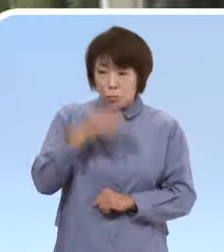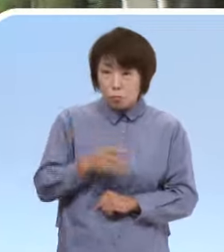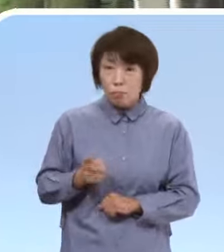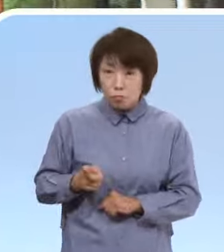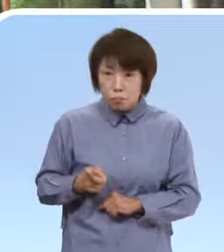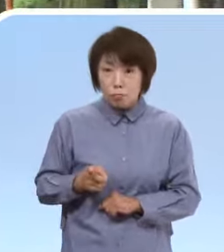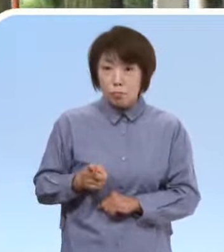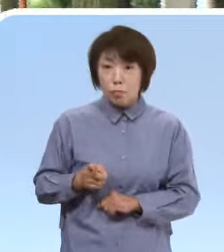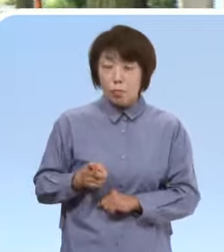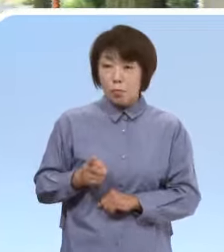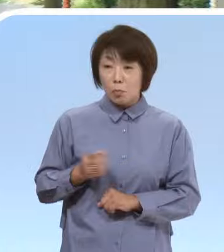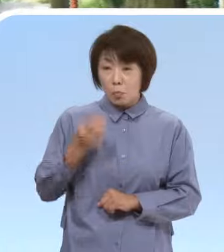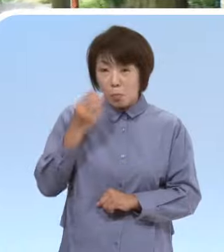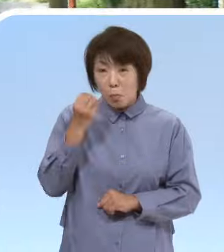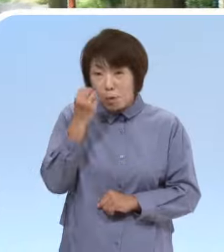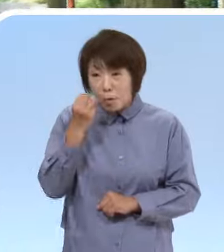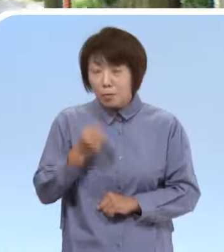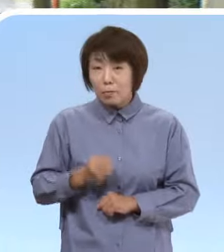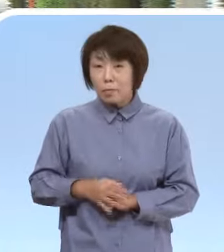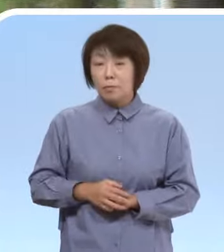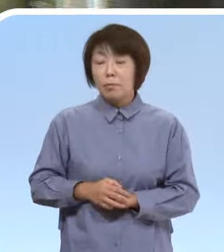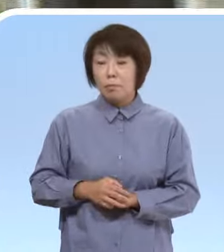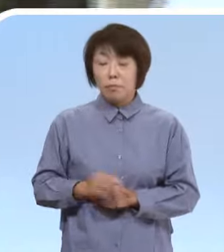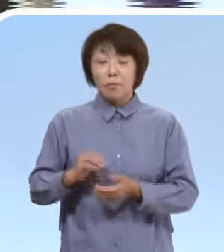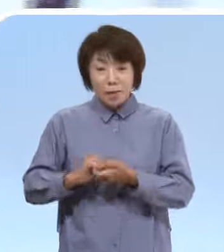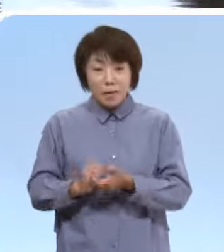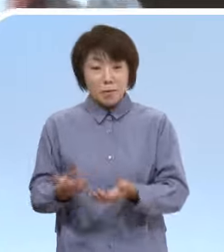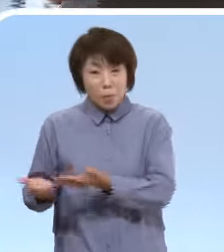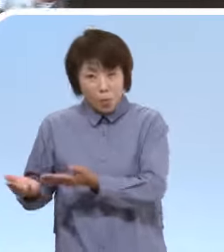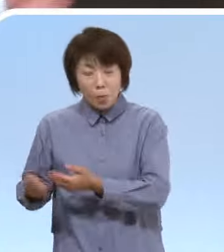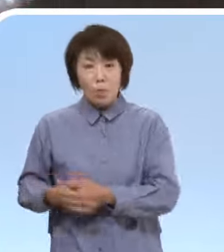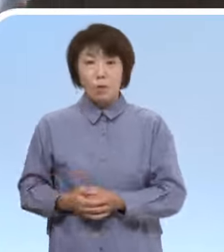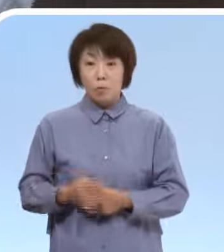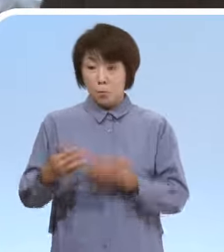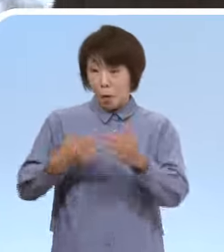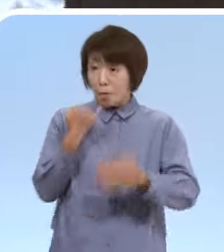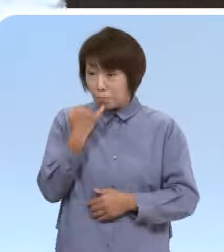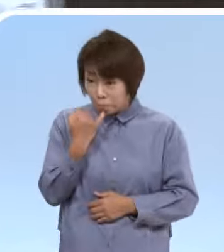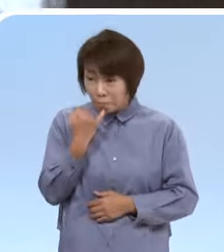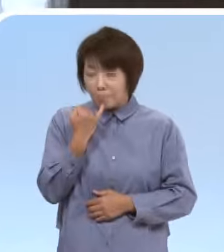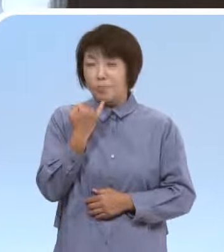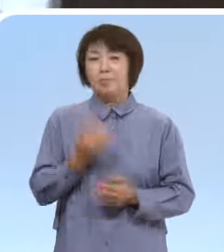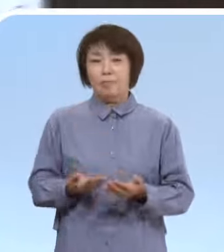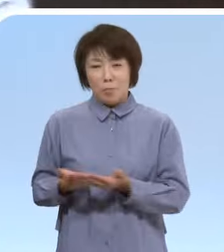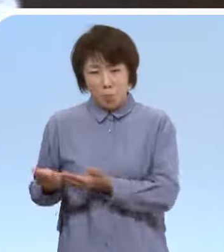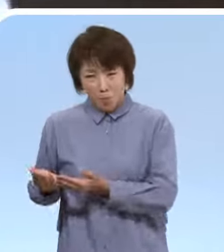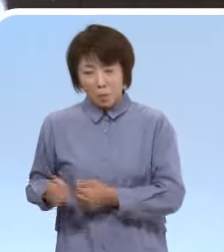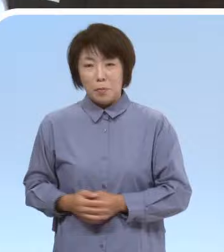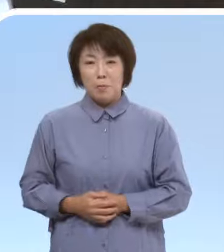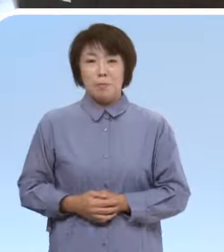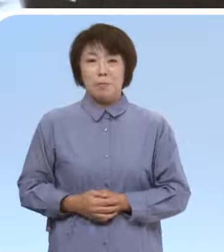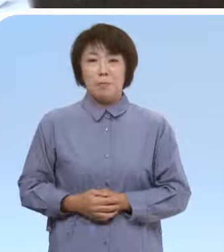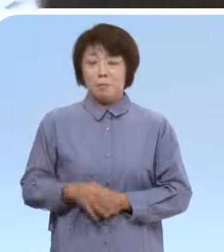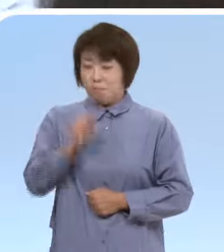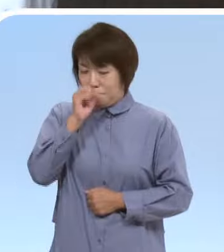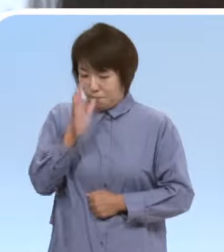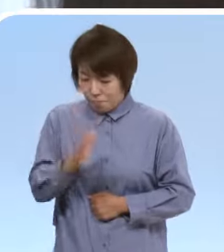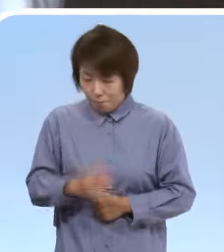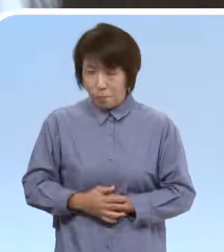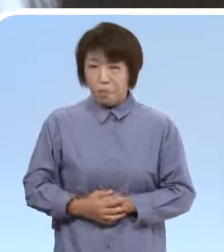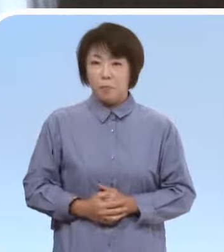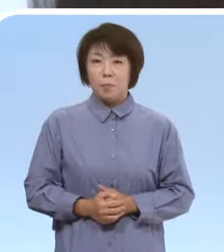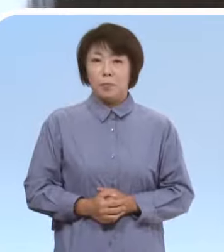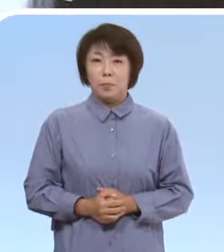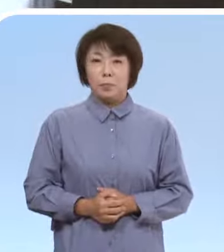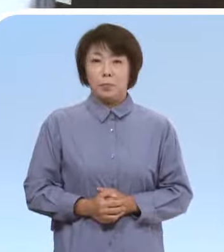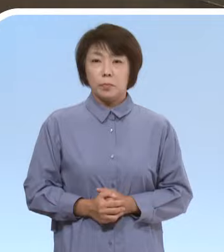室、めっちゃ面白そうじゃないですか？ あ、ぜひぜひあのやってみてください。 体験できるんですか？ もちろんです。 ぜひじゃあよろしくお願いします。 お願い